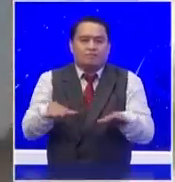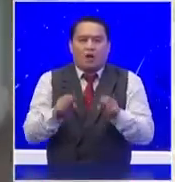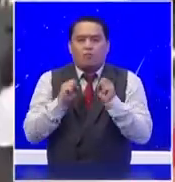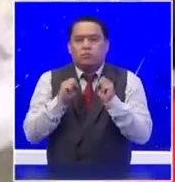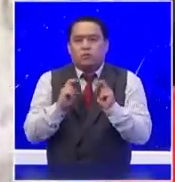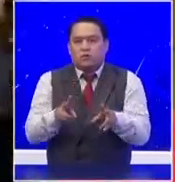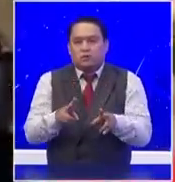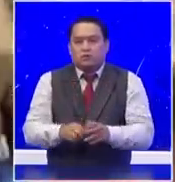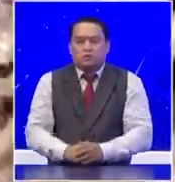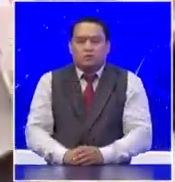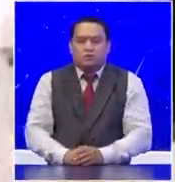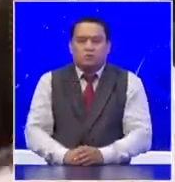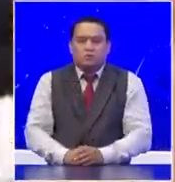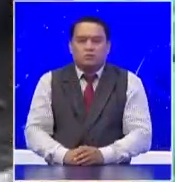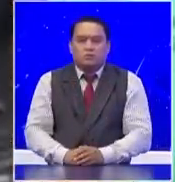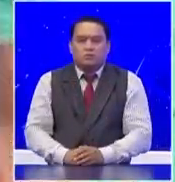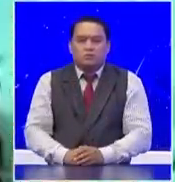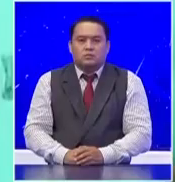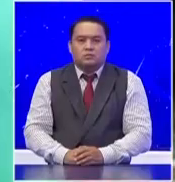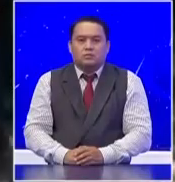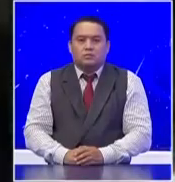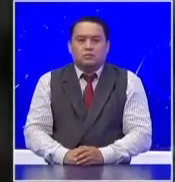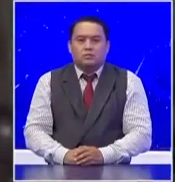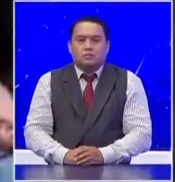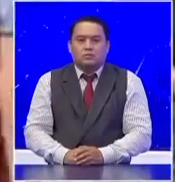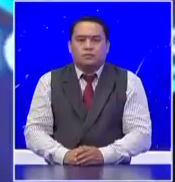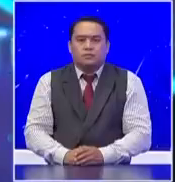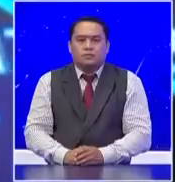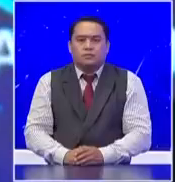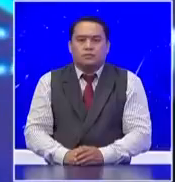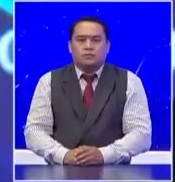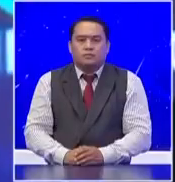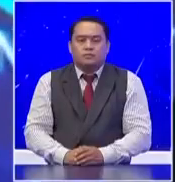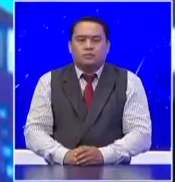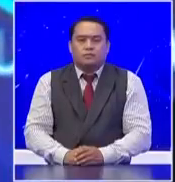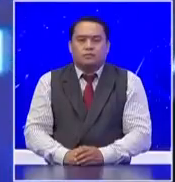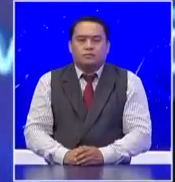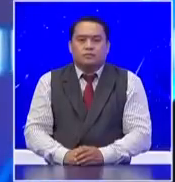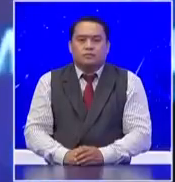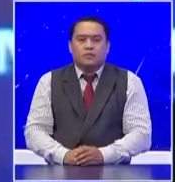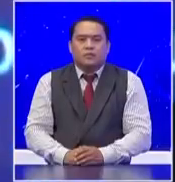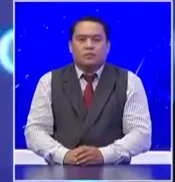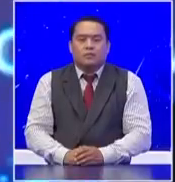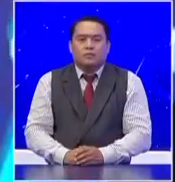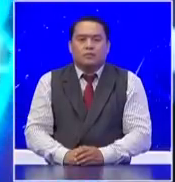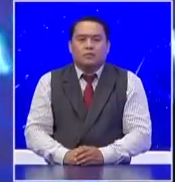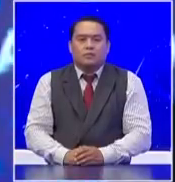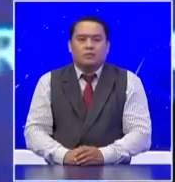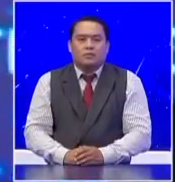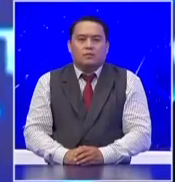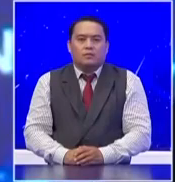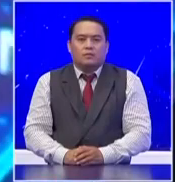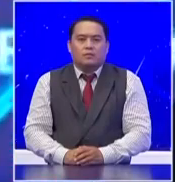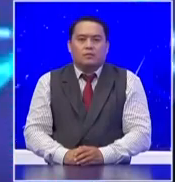қаупін еселейді, дейді бас санитар. Несмотря на то, что есть запрет на проведение массовых мероприятий,